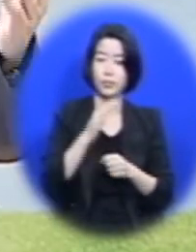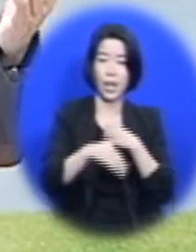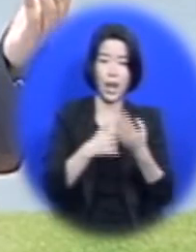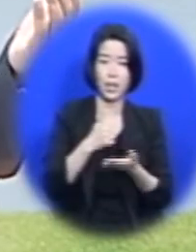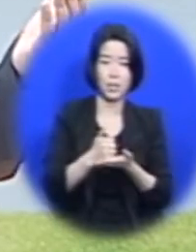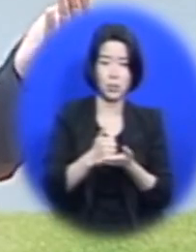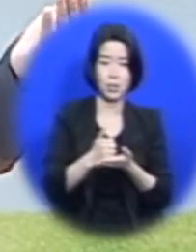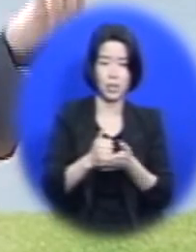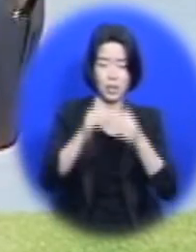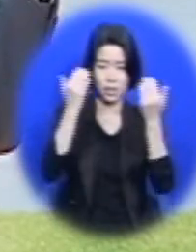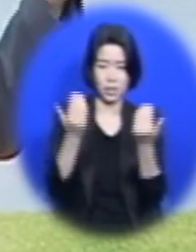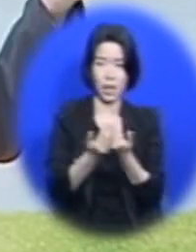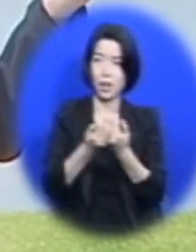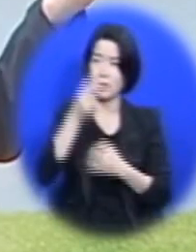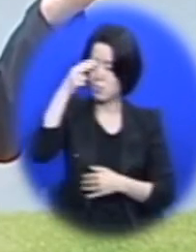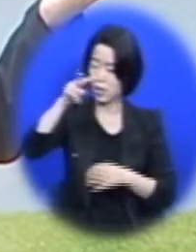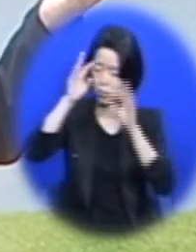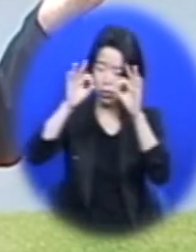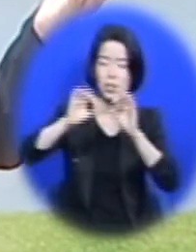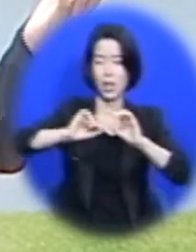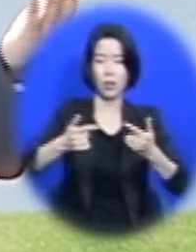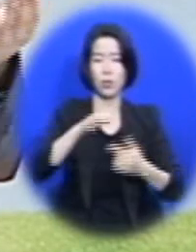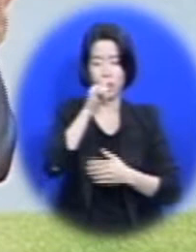하나님을 다 바라보지 않고 있어요.